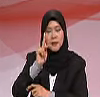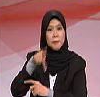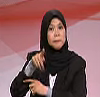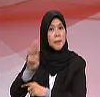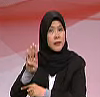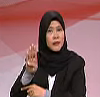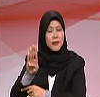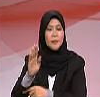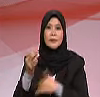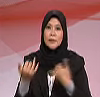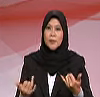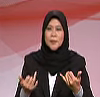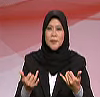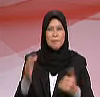mencari